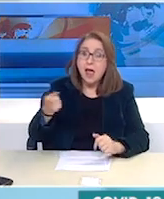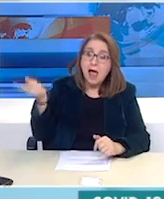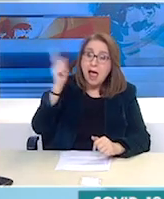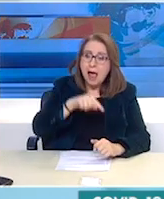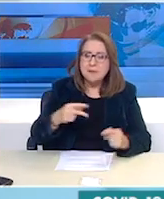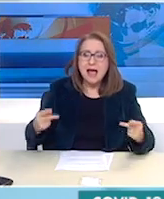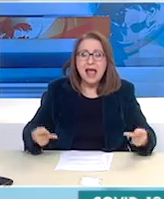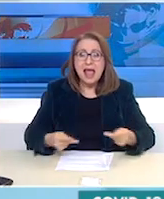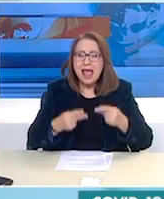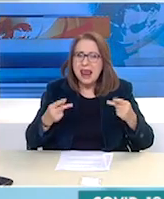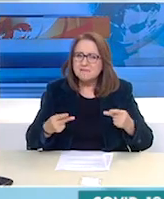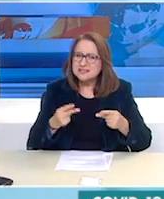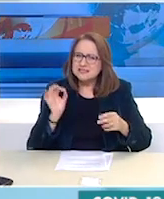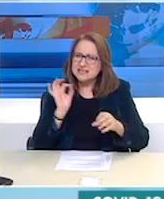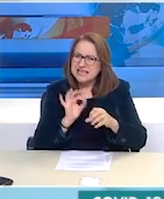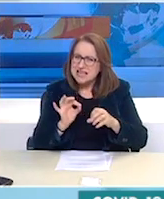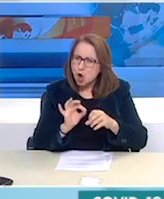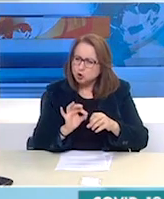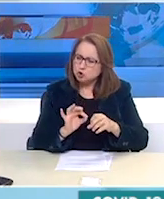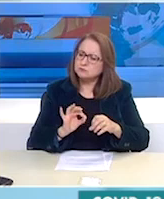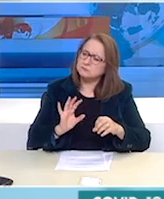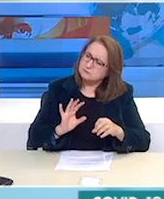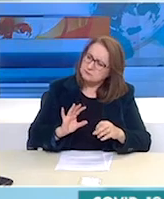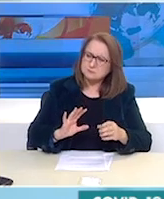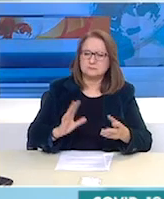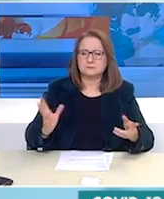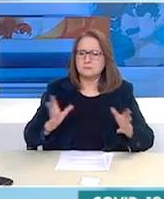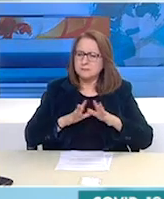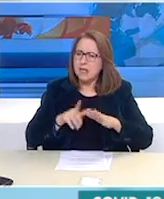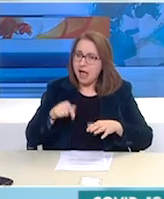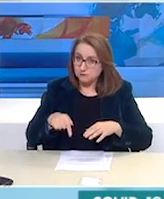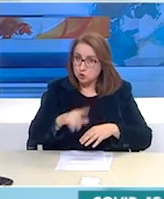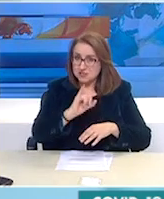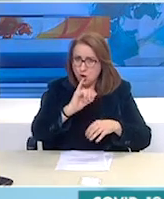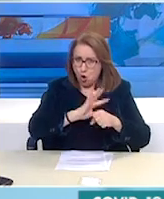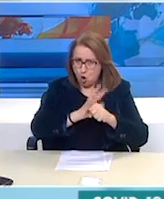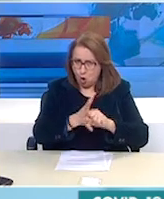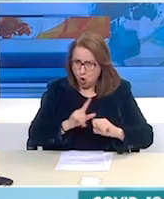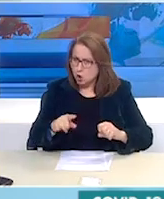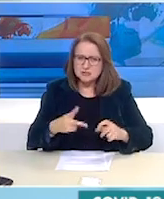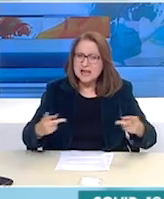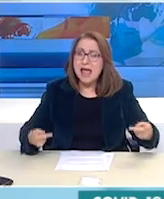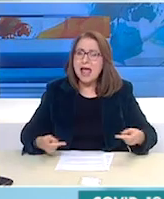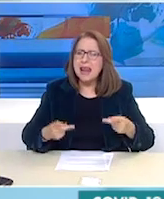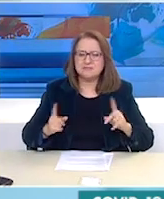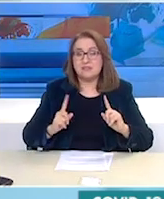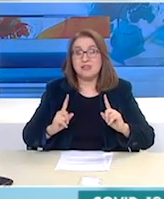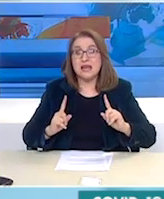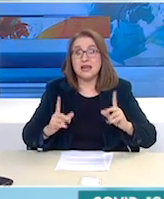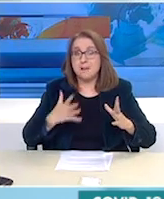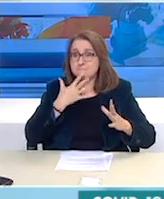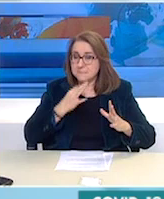ενδιάμεσα. Βλέπετε, ούτε σκοτώνει υπερβολικά, εξαπλώνεται γρήγορα και ταυτόχρονα διατηρεί μια ικανότητα να προκαλεί το